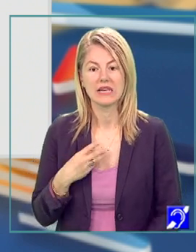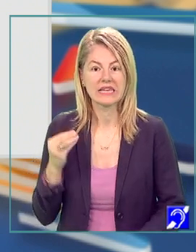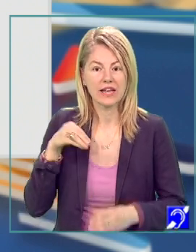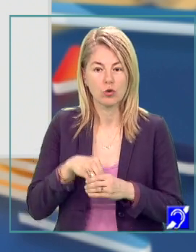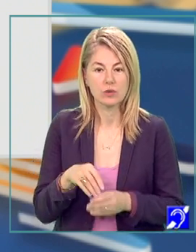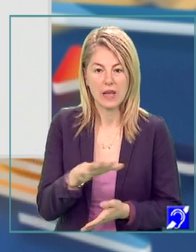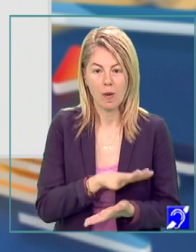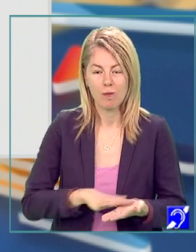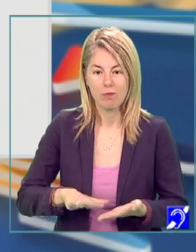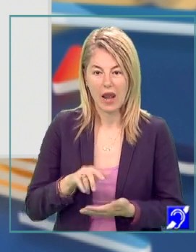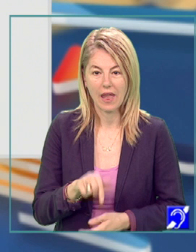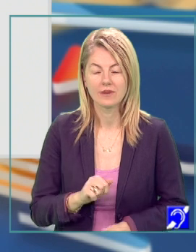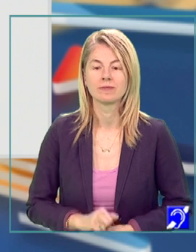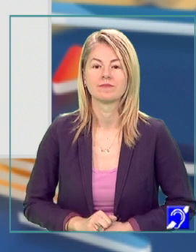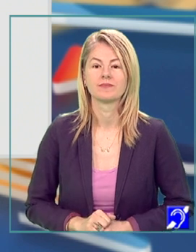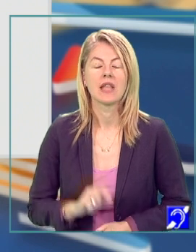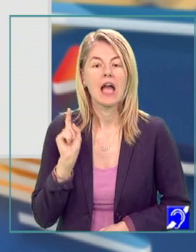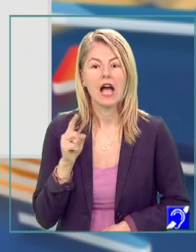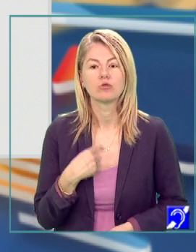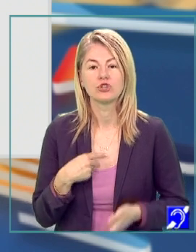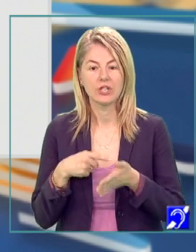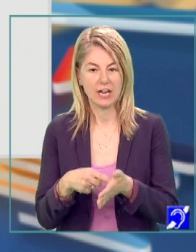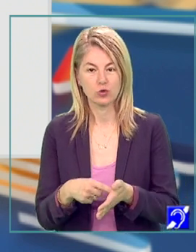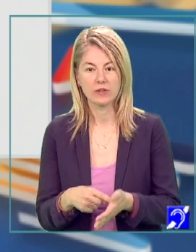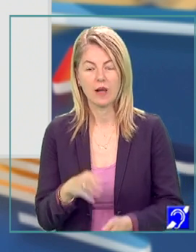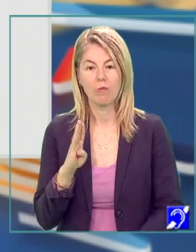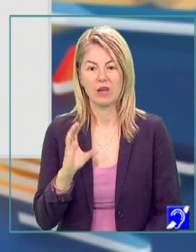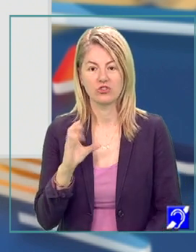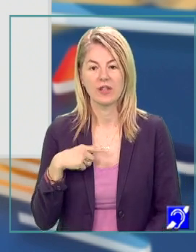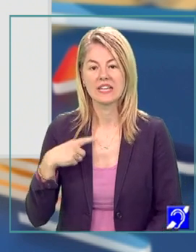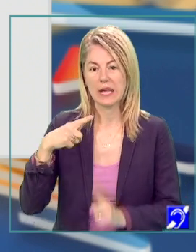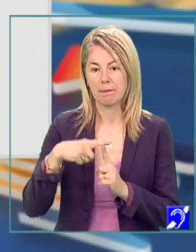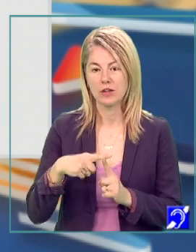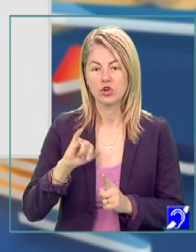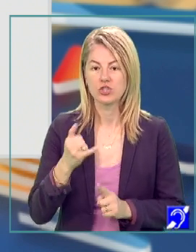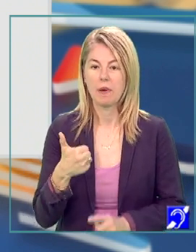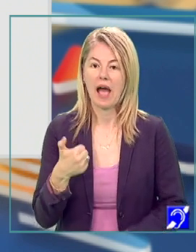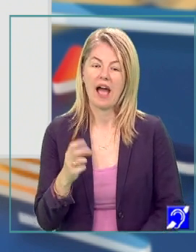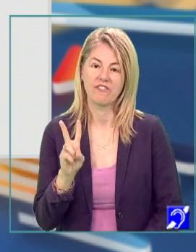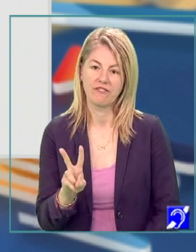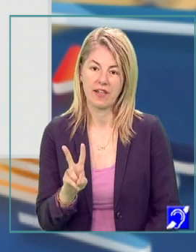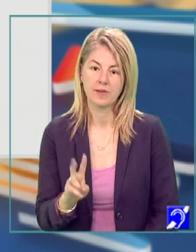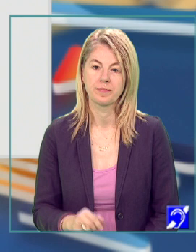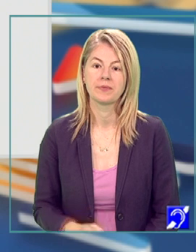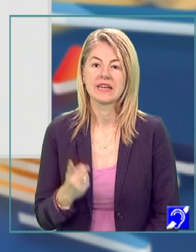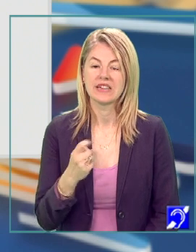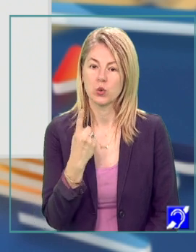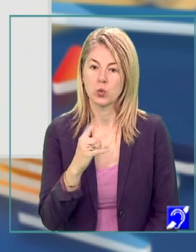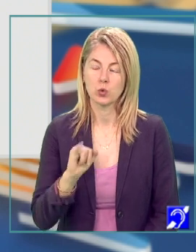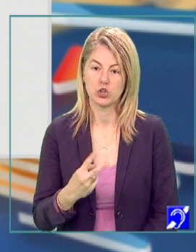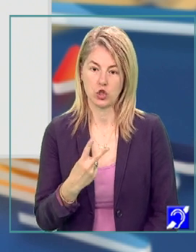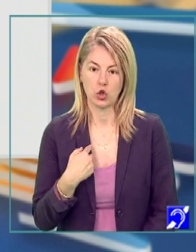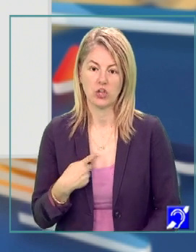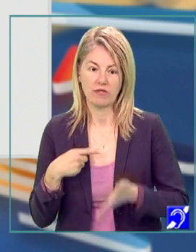în planul VAM, atunci rezultă că BC e perpendiculară și pe AV. Din 1 și 2, din